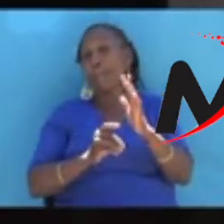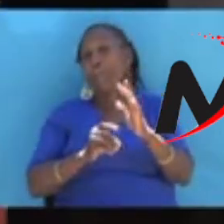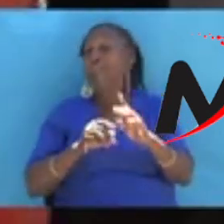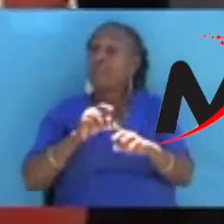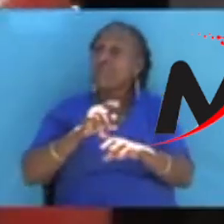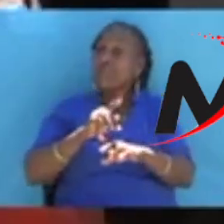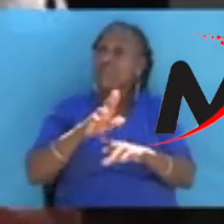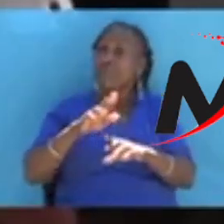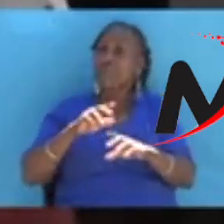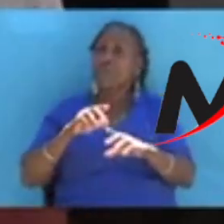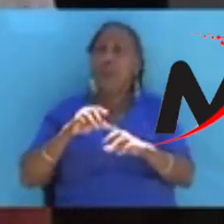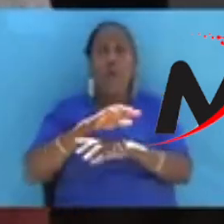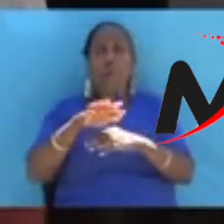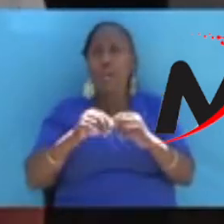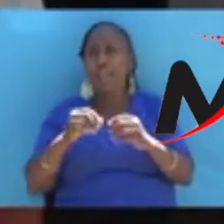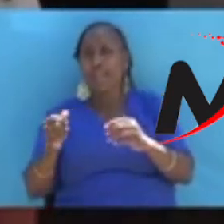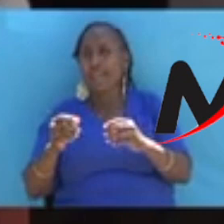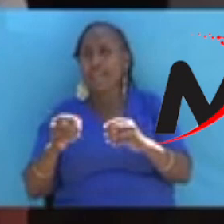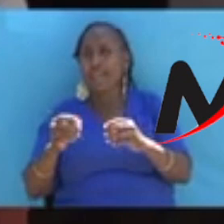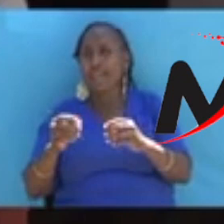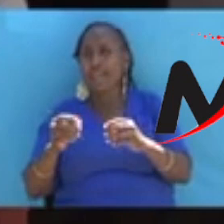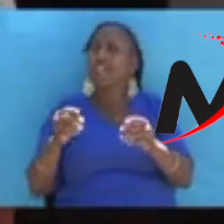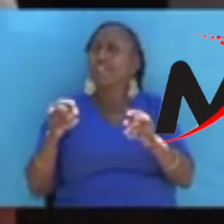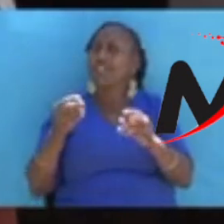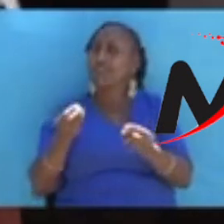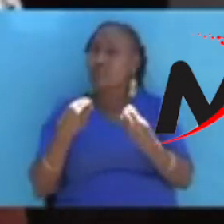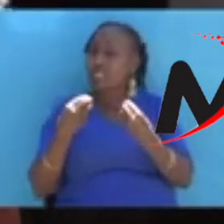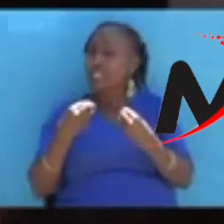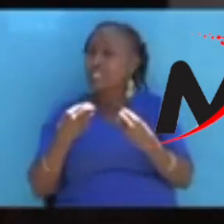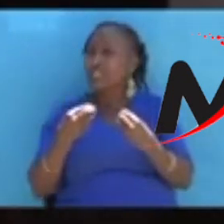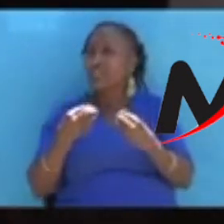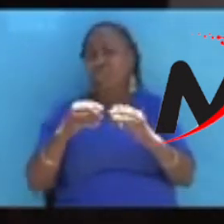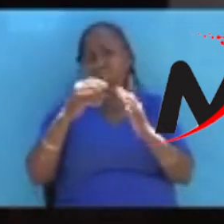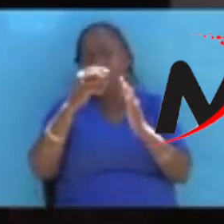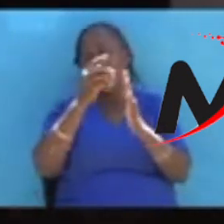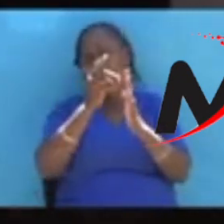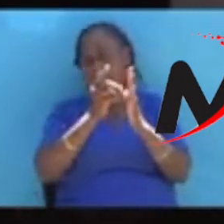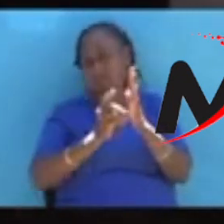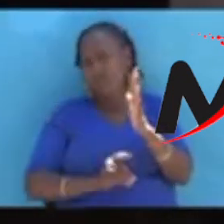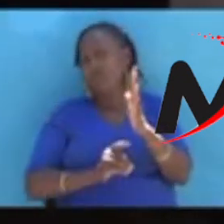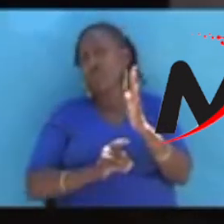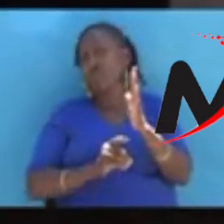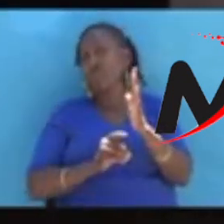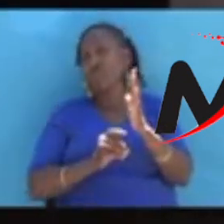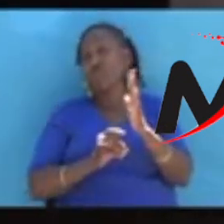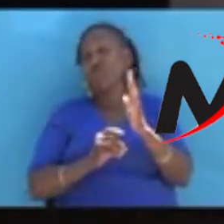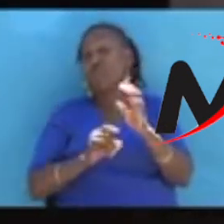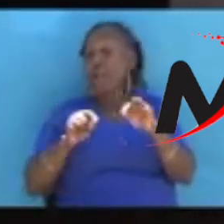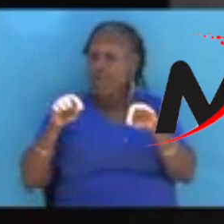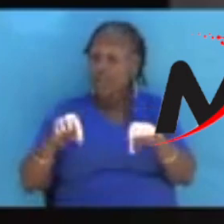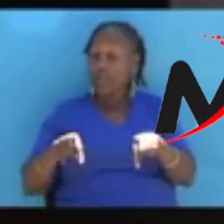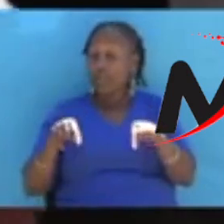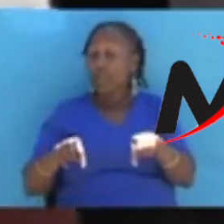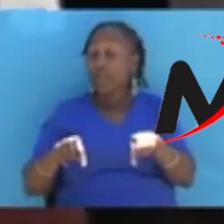na mahali pote ambapo wanaenda kuuza mahindi season hii. Sisi kule